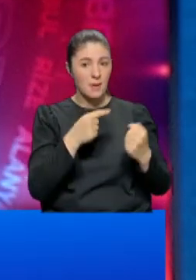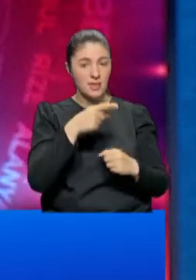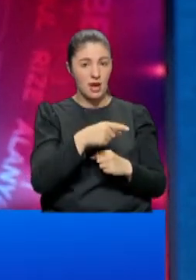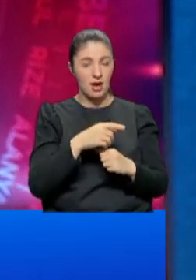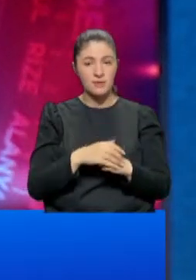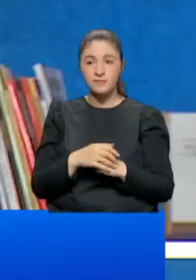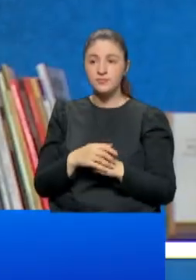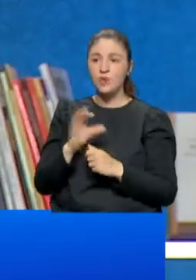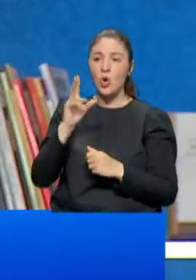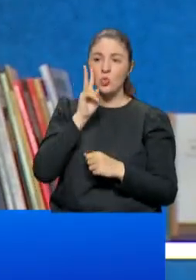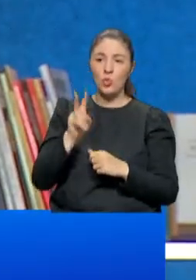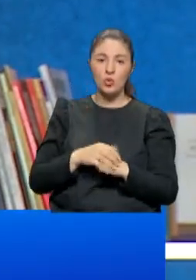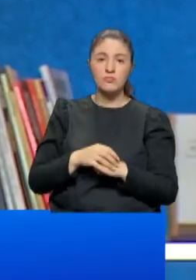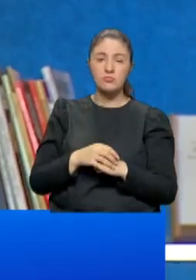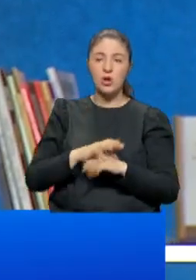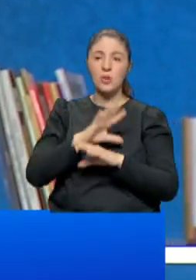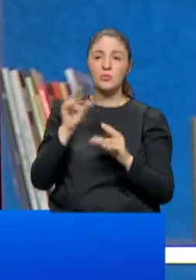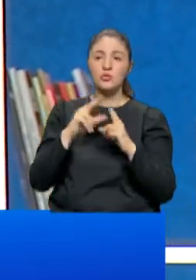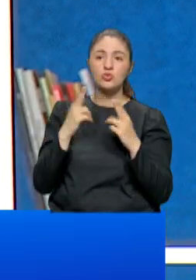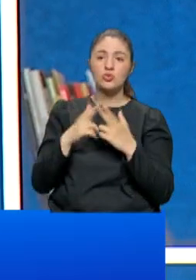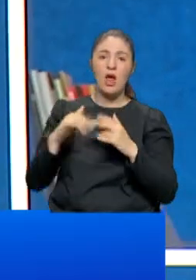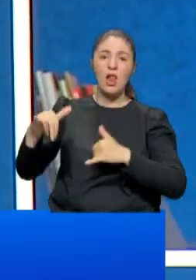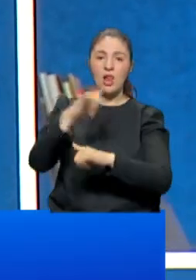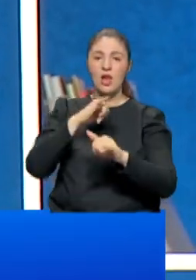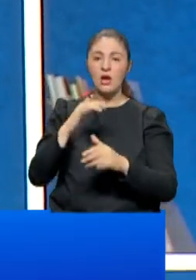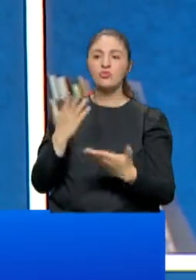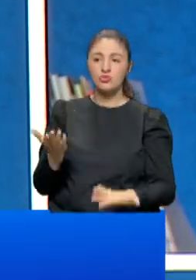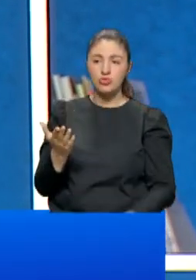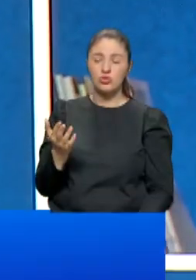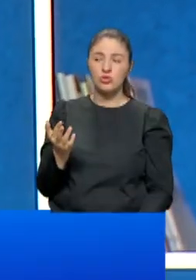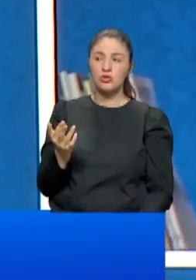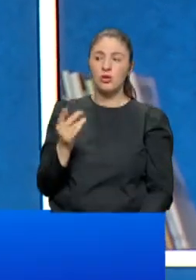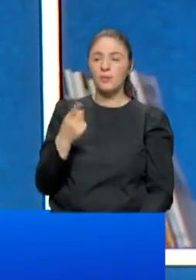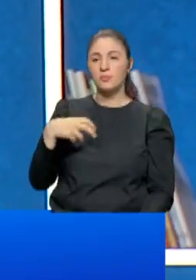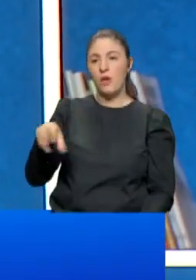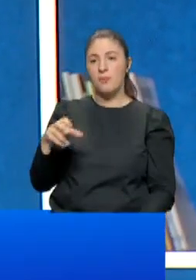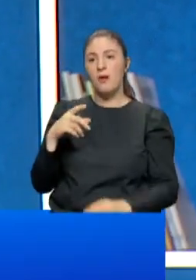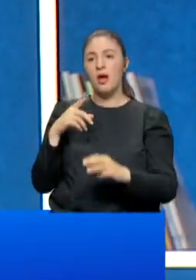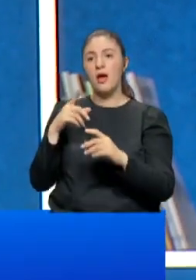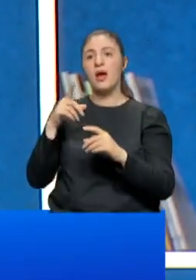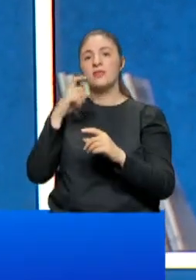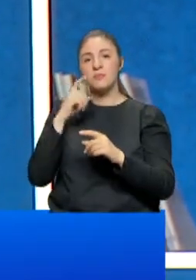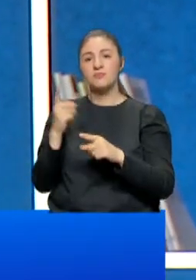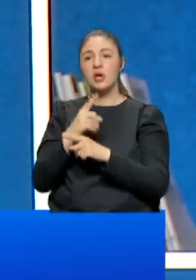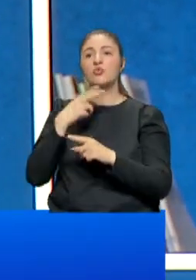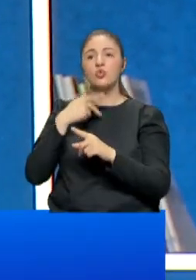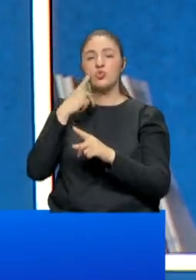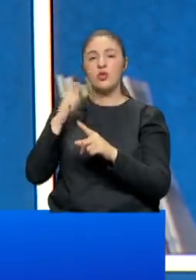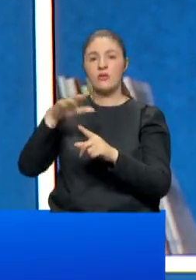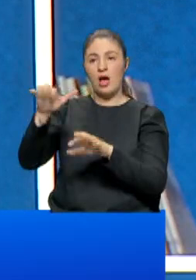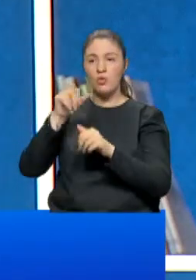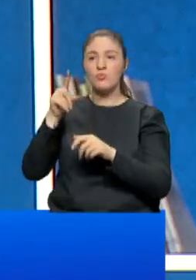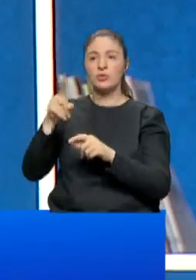Otomotiv'de böyle gözüküyor tüm dünya için öyle gözüküyor çünkü bir kısım emtialar Rusya ve Ukrayna'dan